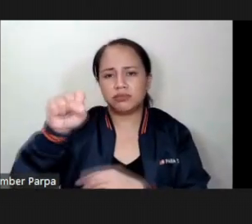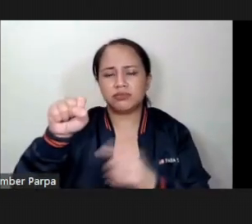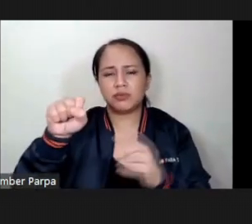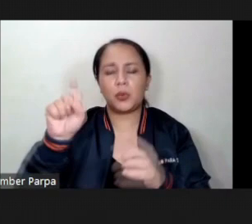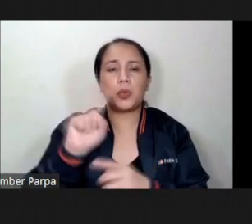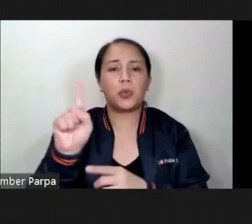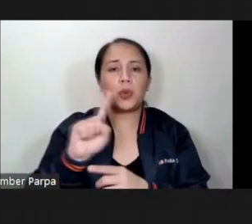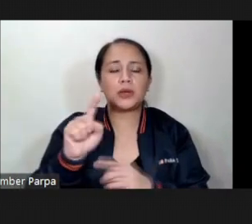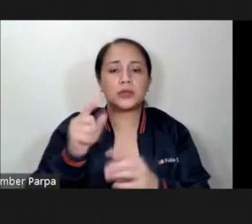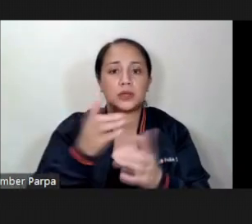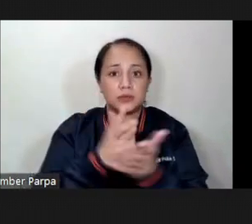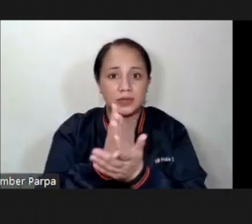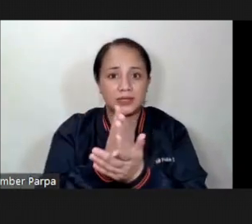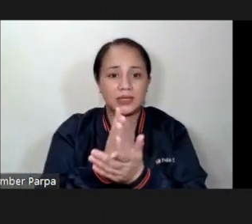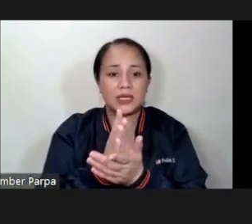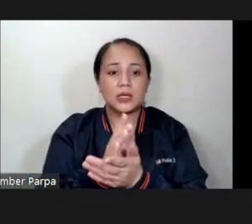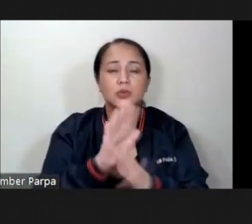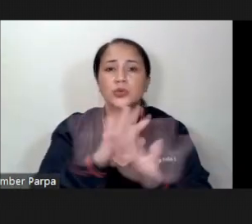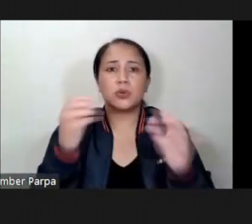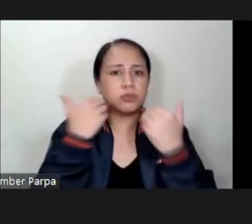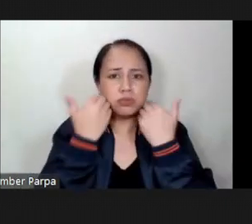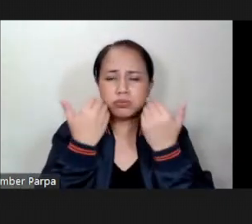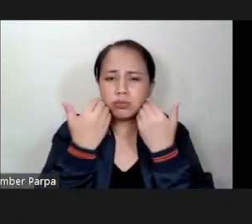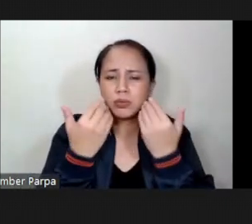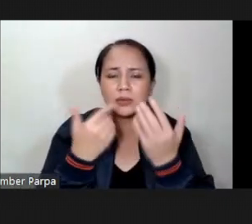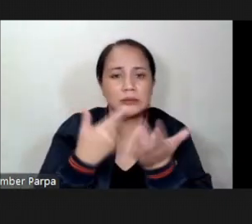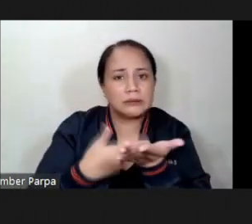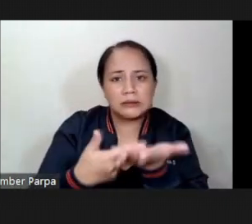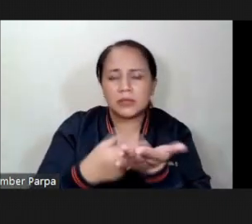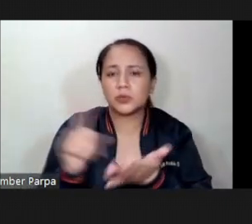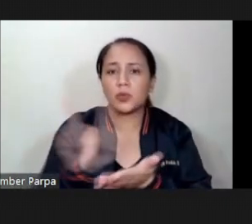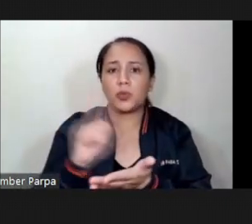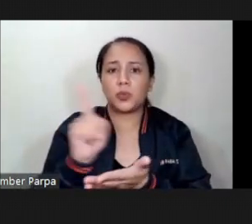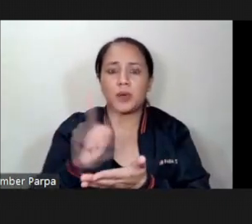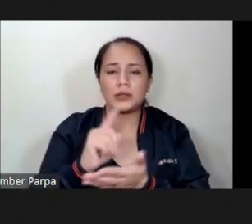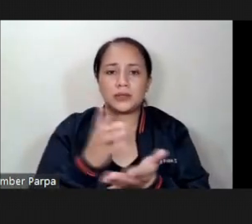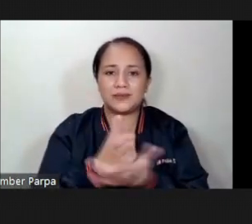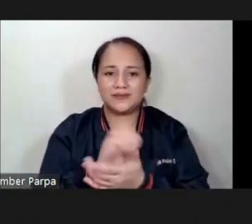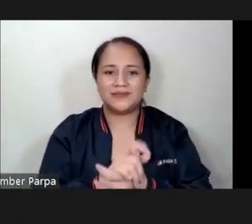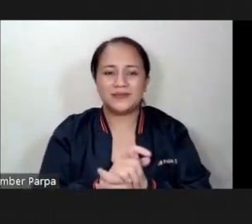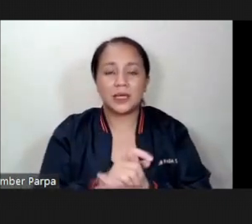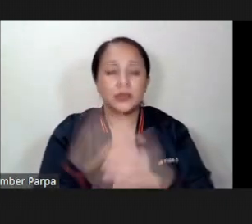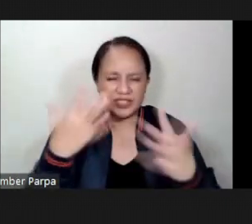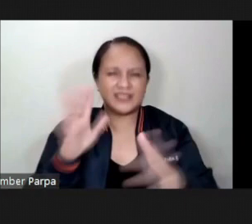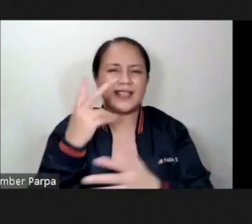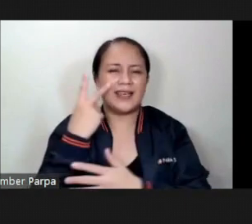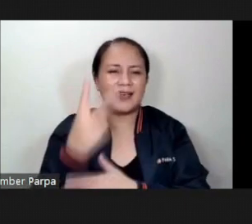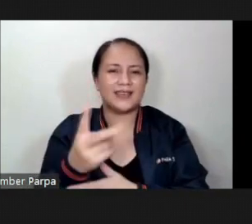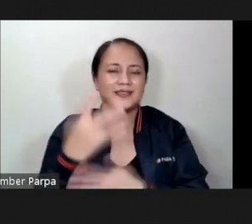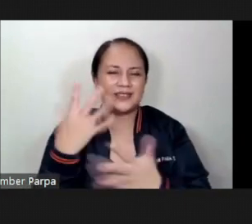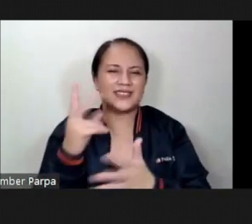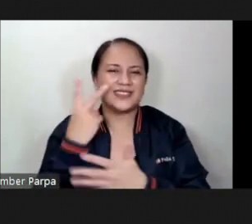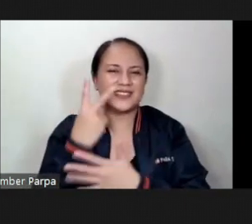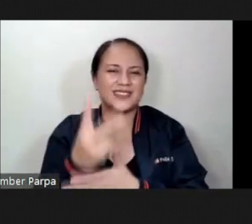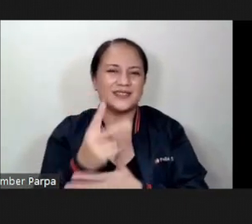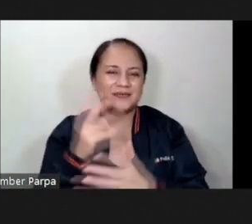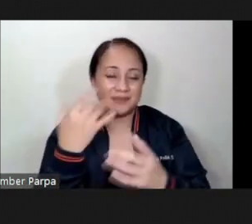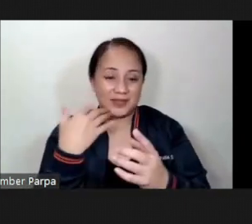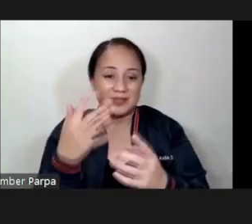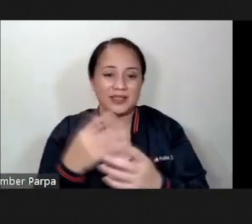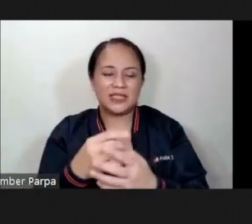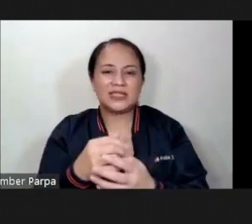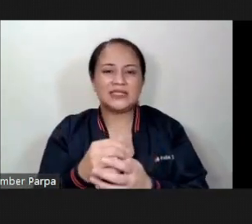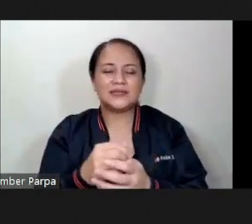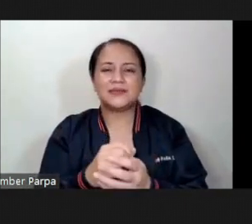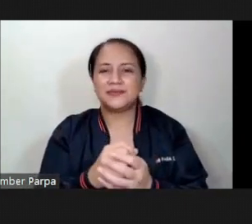ano ang ating karapatan, huwag mahiya pag-usapan kung ano man ang ating karapatan. Nakita na ko sila nga kanang dili man